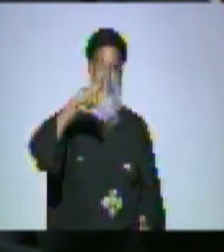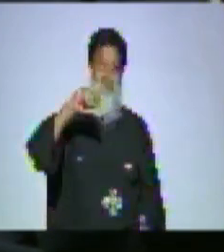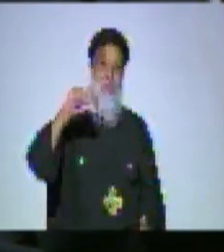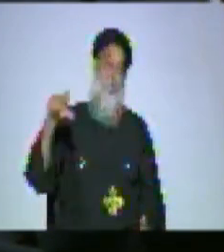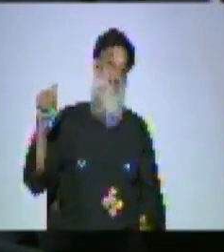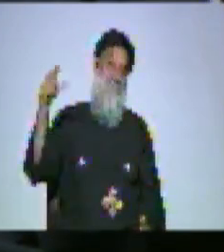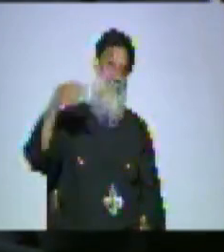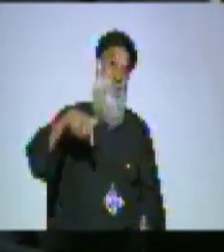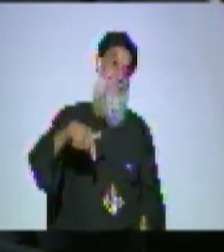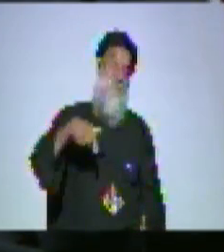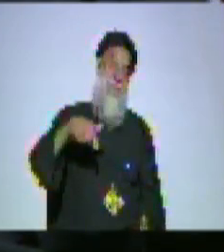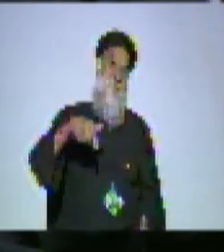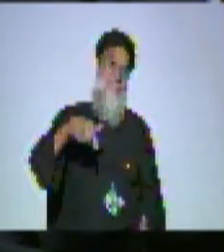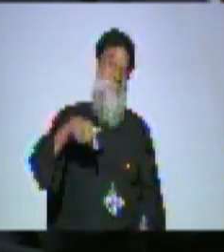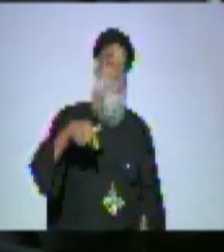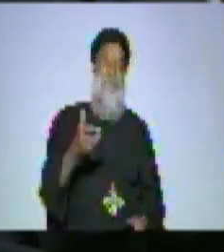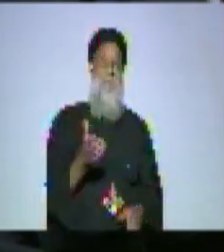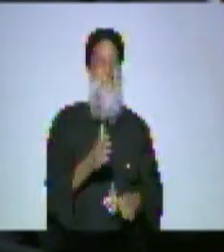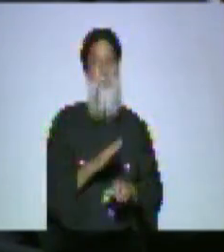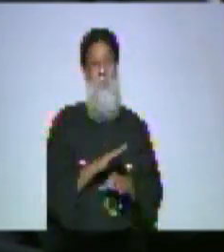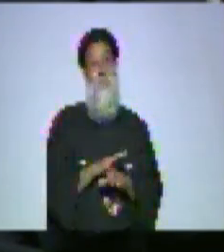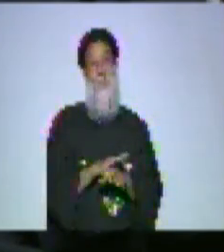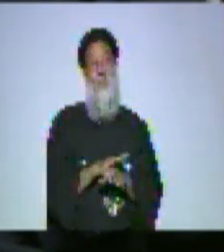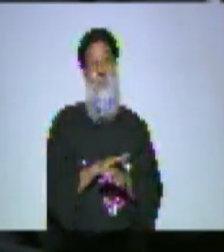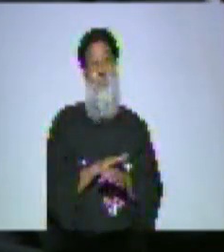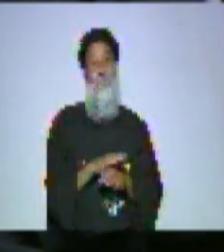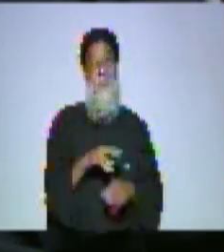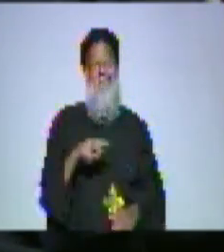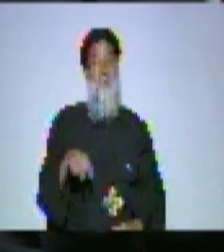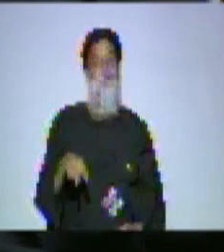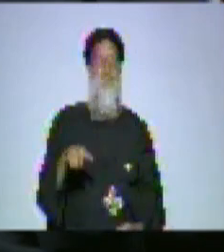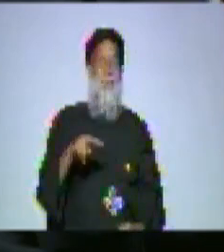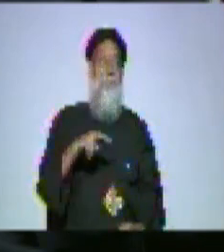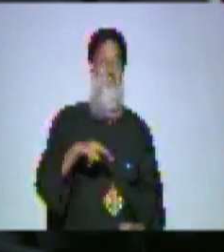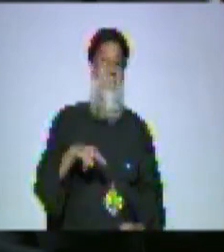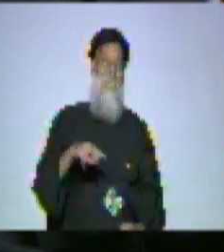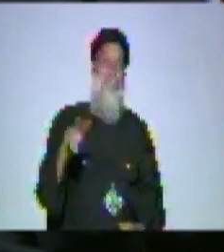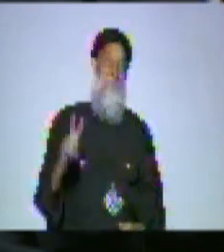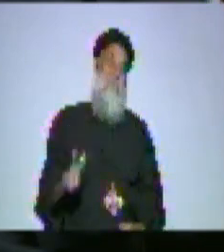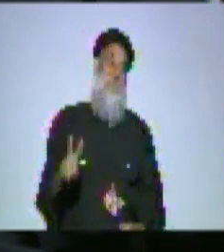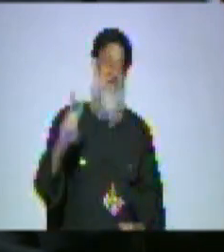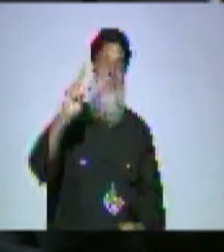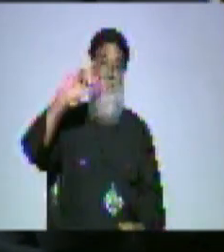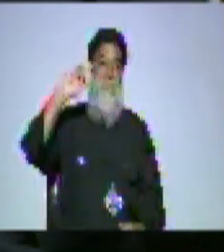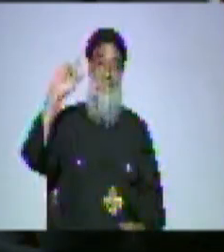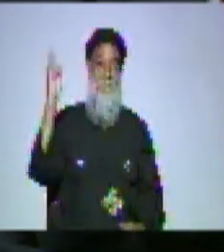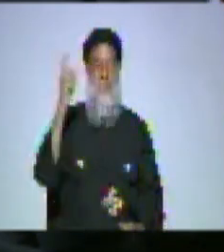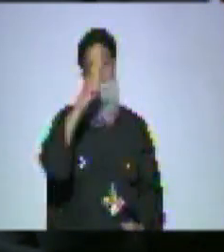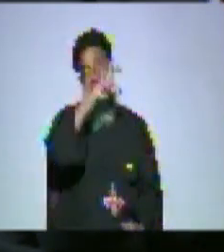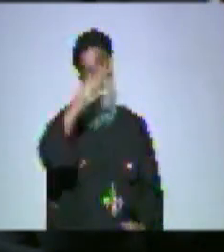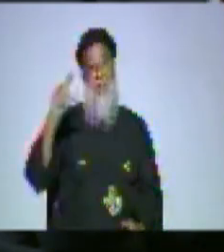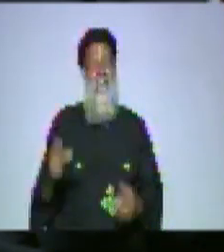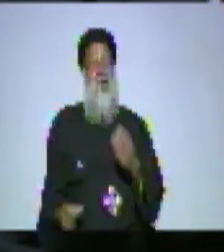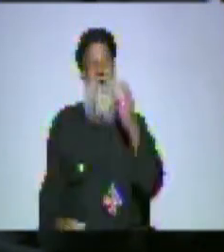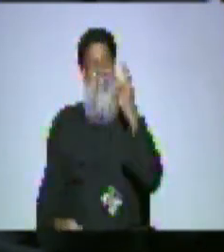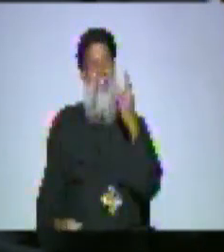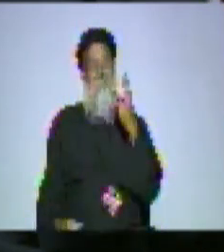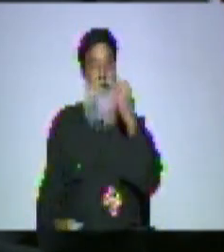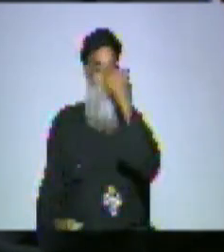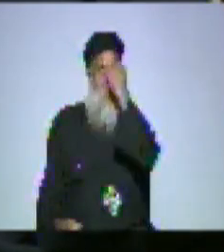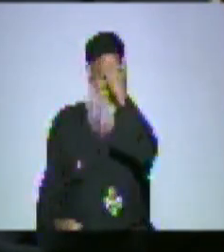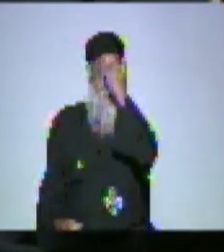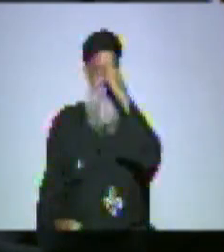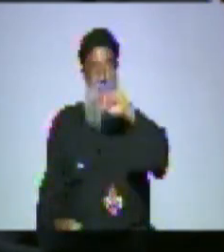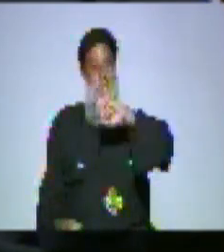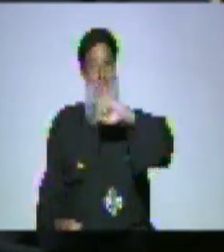وتنيحها في 8 برمات 1728 الشهداء 17 مارس 2012 ميلاديه